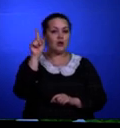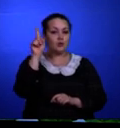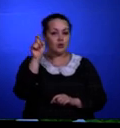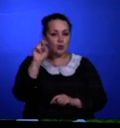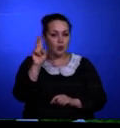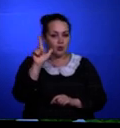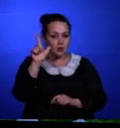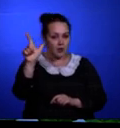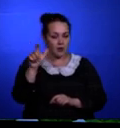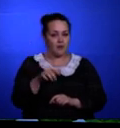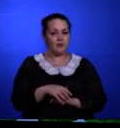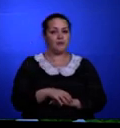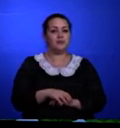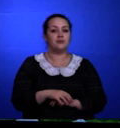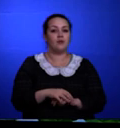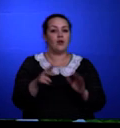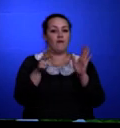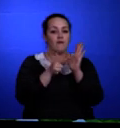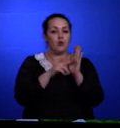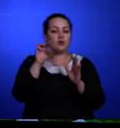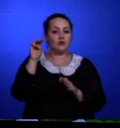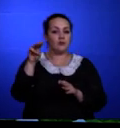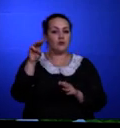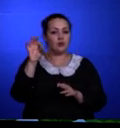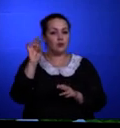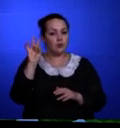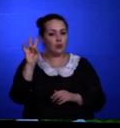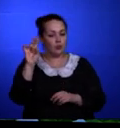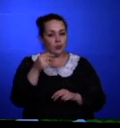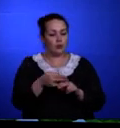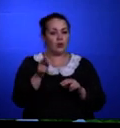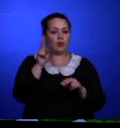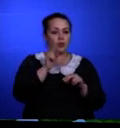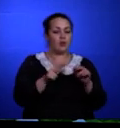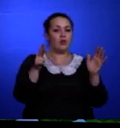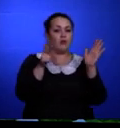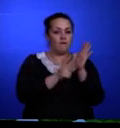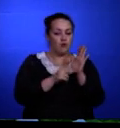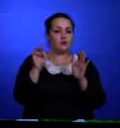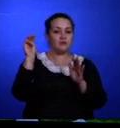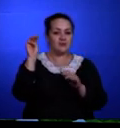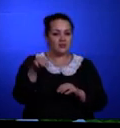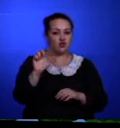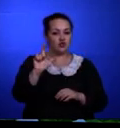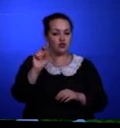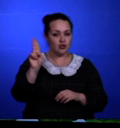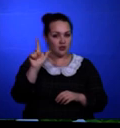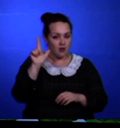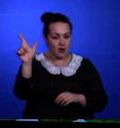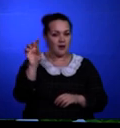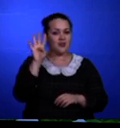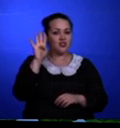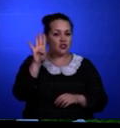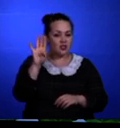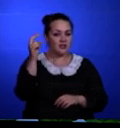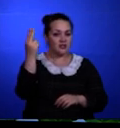следовательно 8 тонн это восемь тысяч килограмм четыре центнера